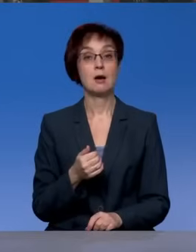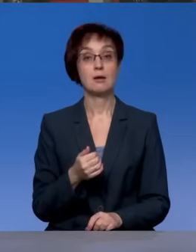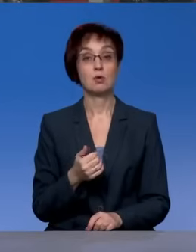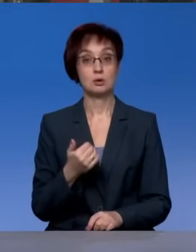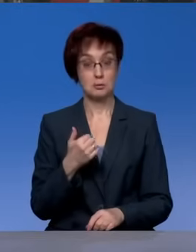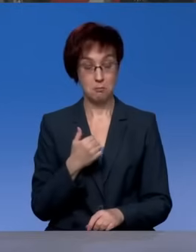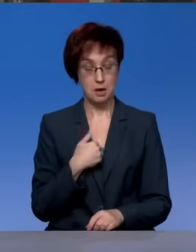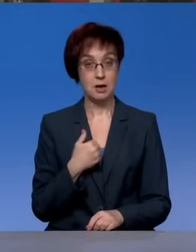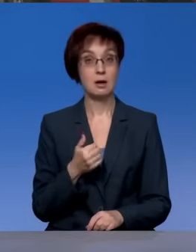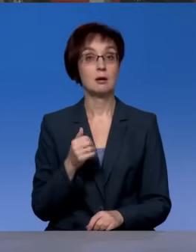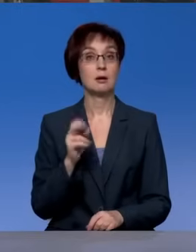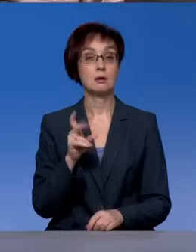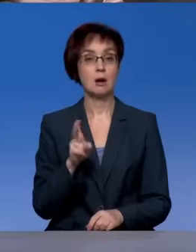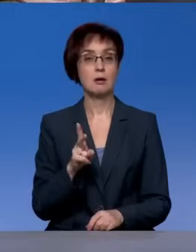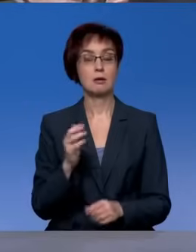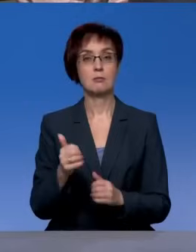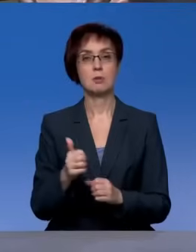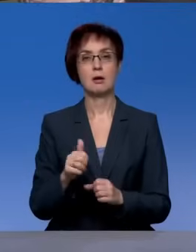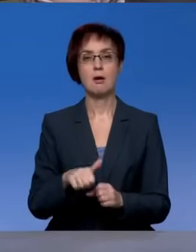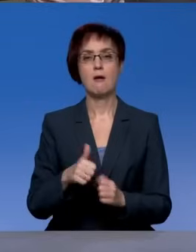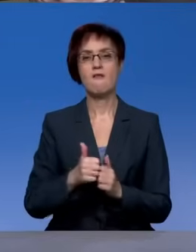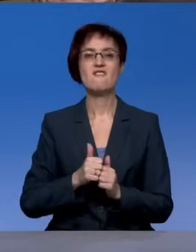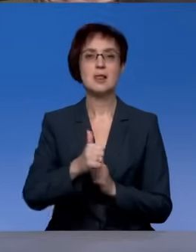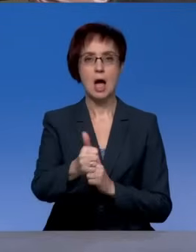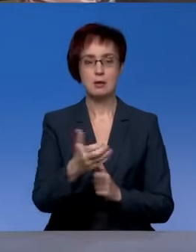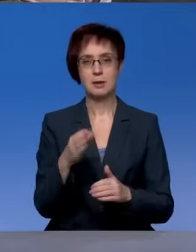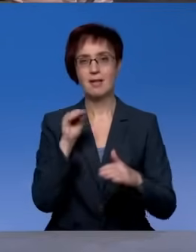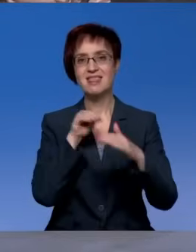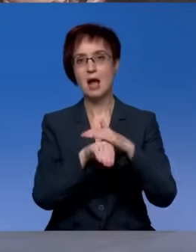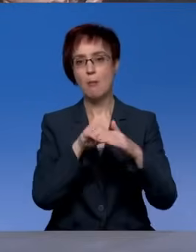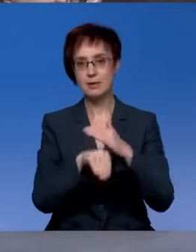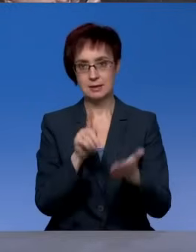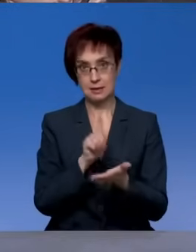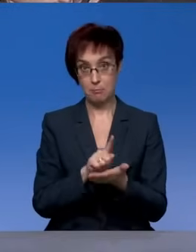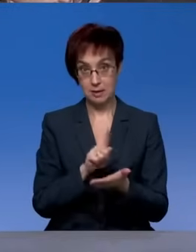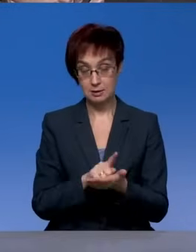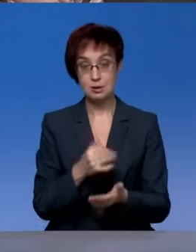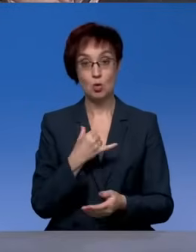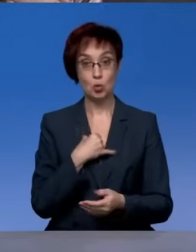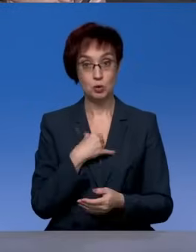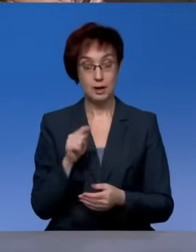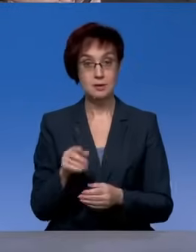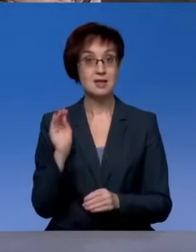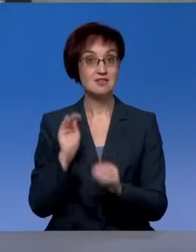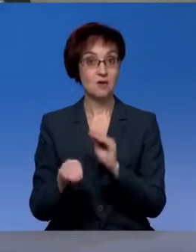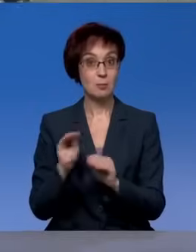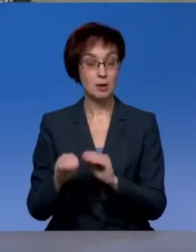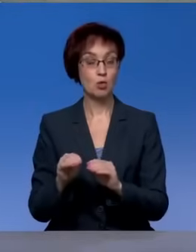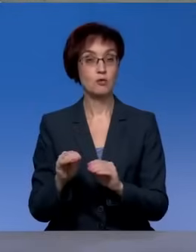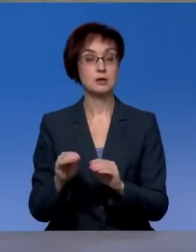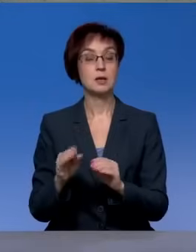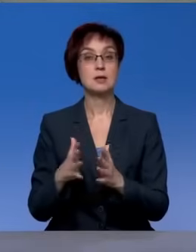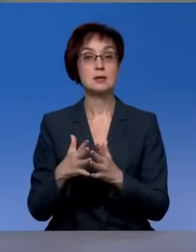являемся уже не один год. И в том, что у нас сформирована самая большая вот именно накопительная пенсия, я имею в виду